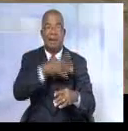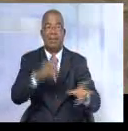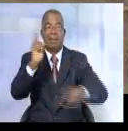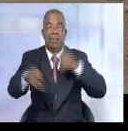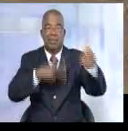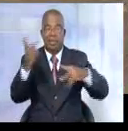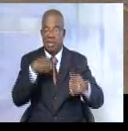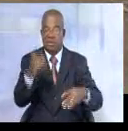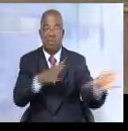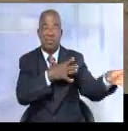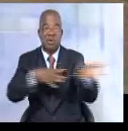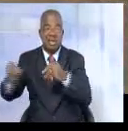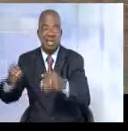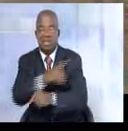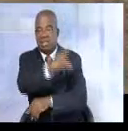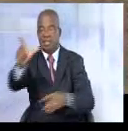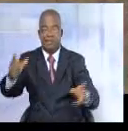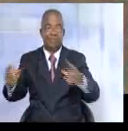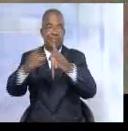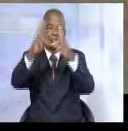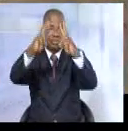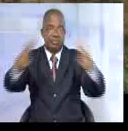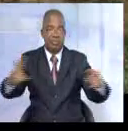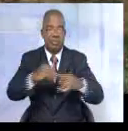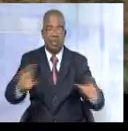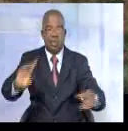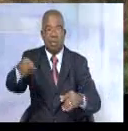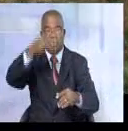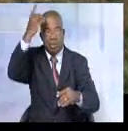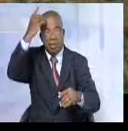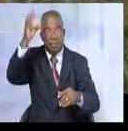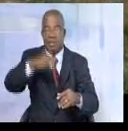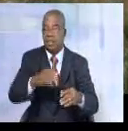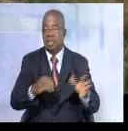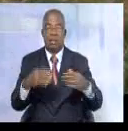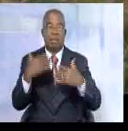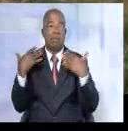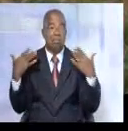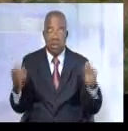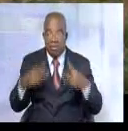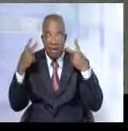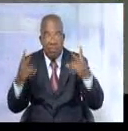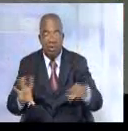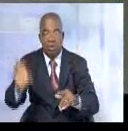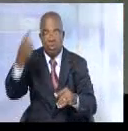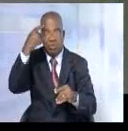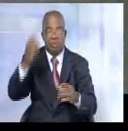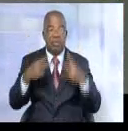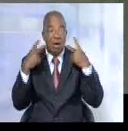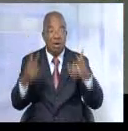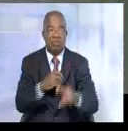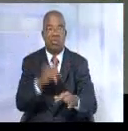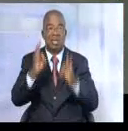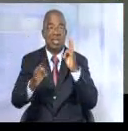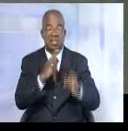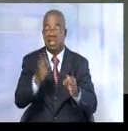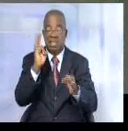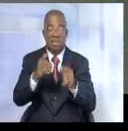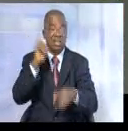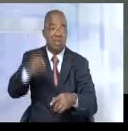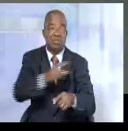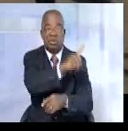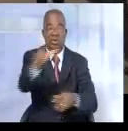populations, le Premier ministre rassure. Le gouvernement et le président de la République seront impliqués. Objectif, éviter de faire